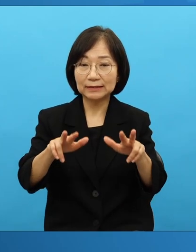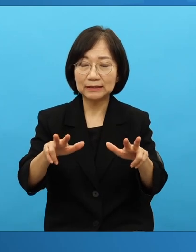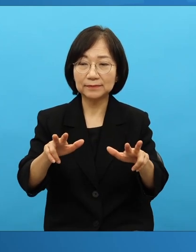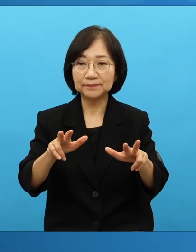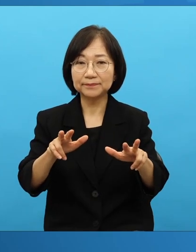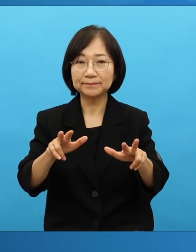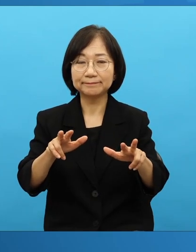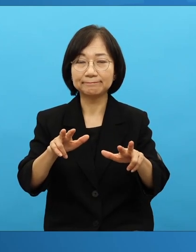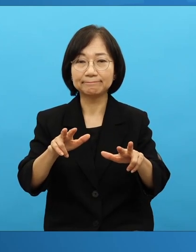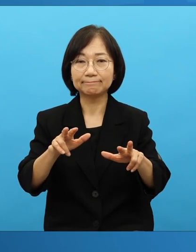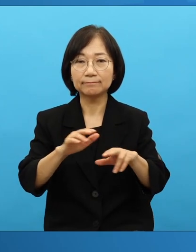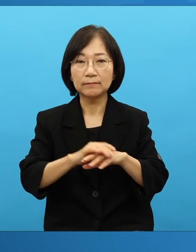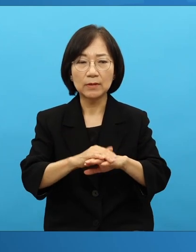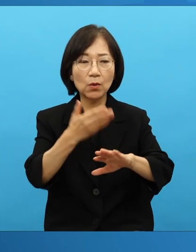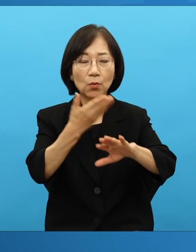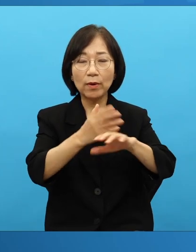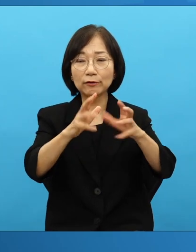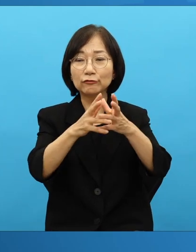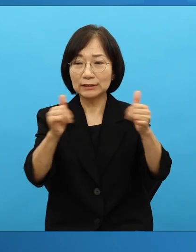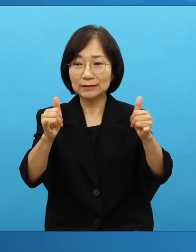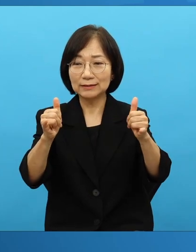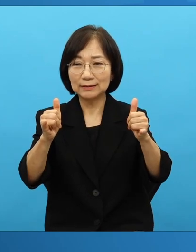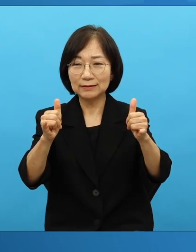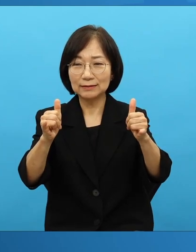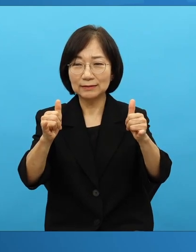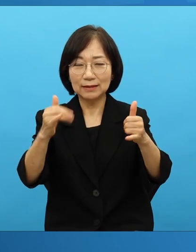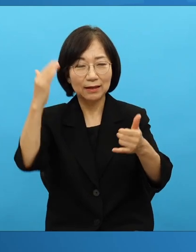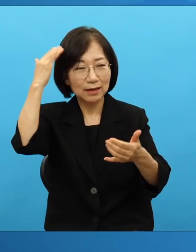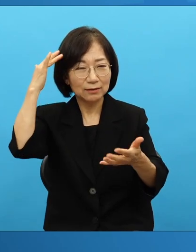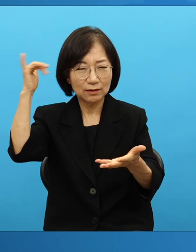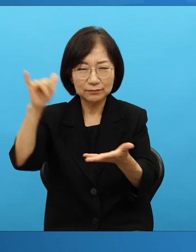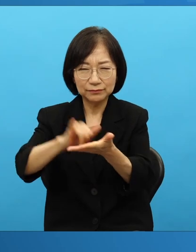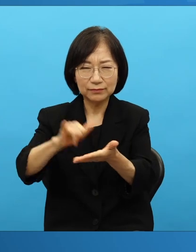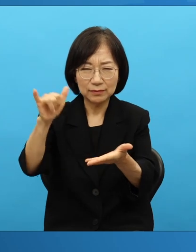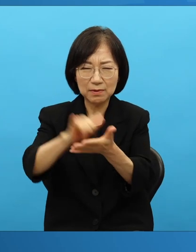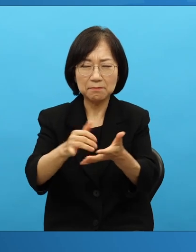와서 치유받을 수 있는 곳은 없습니다.